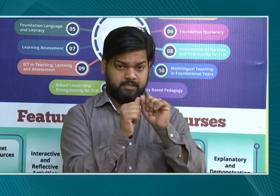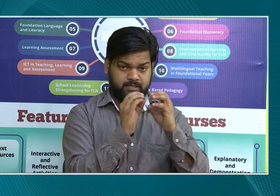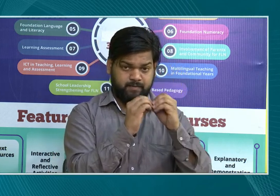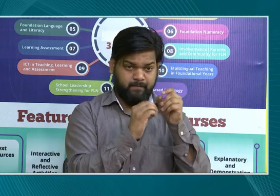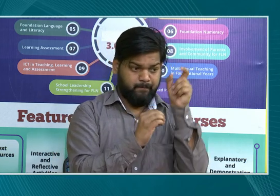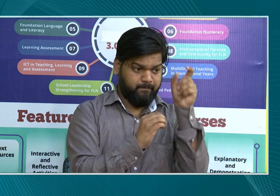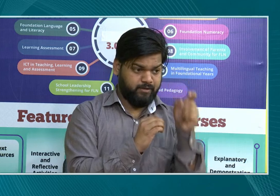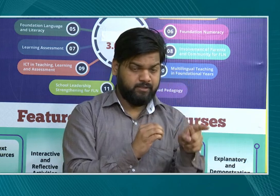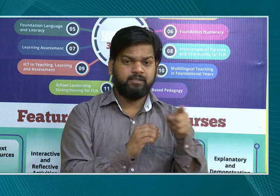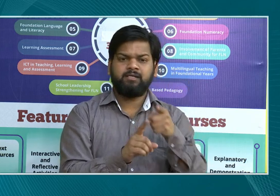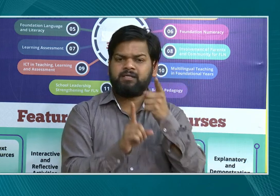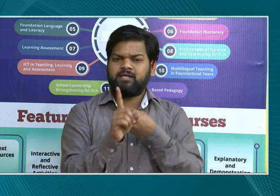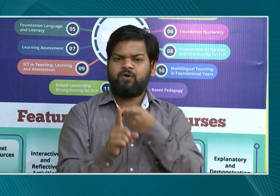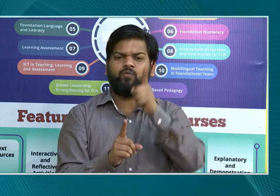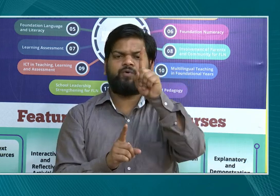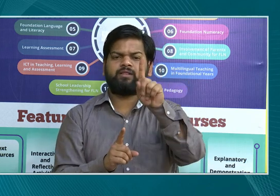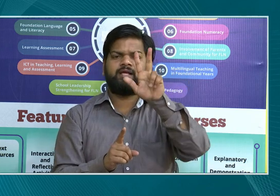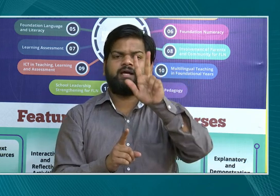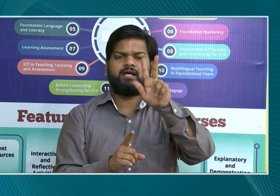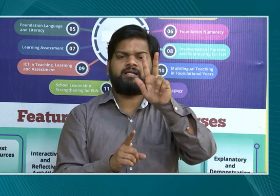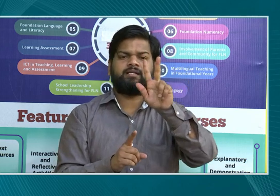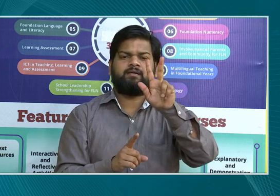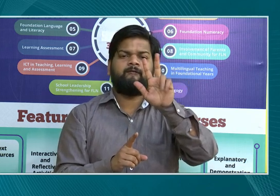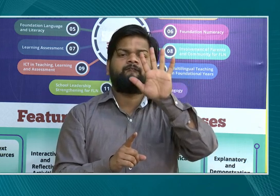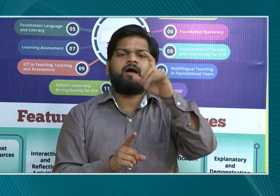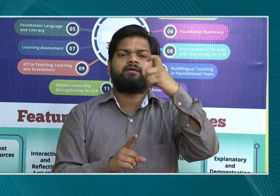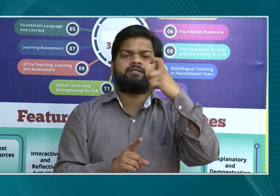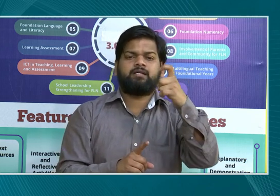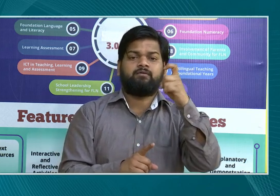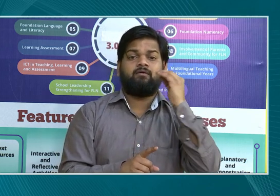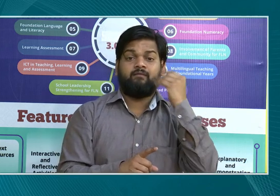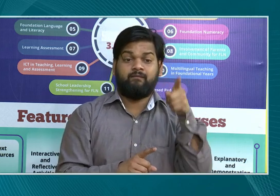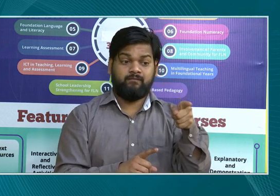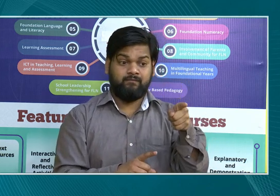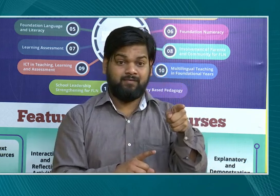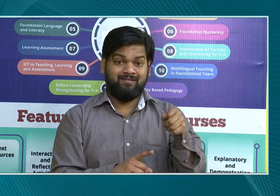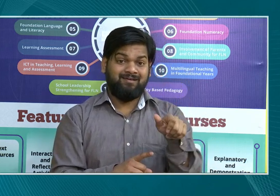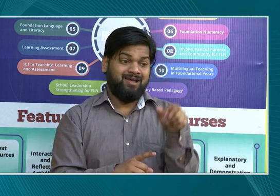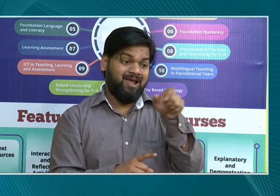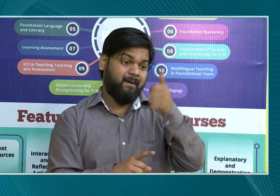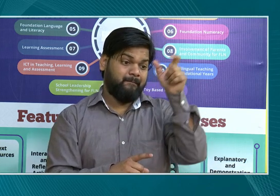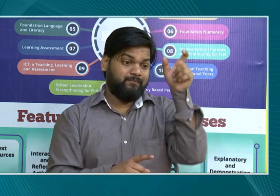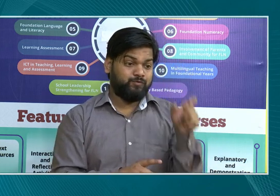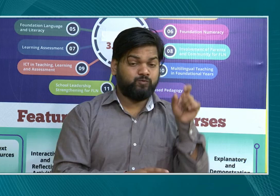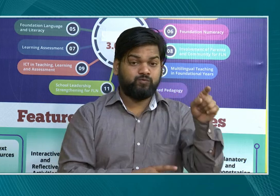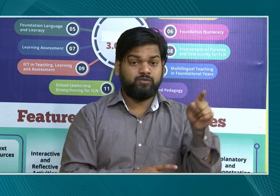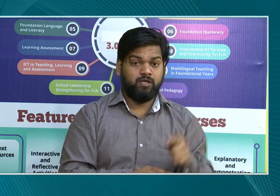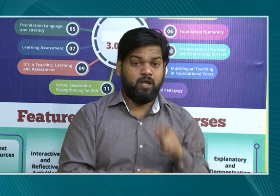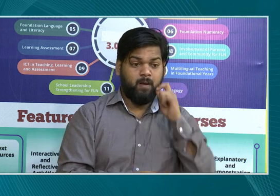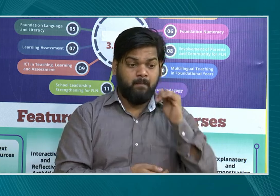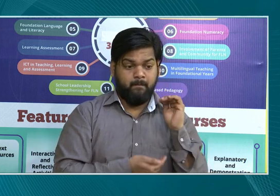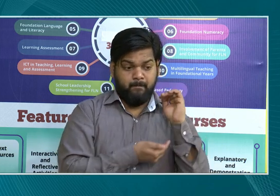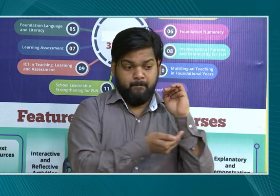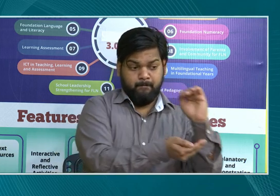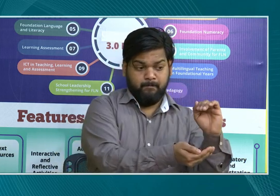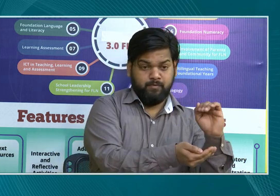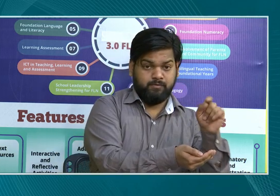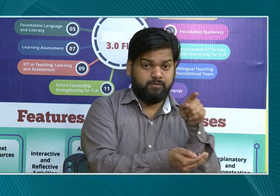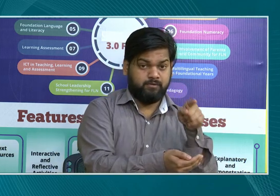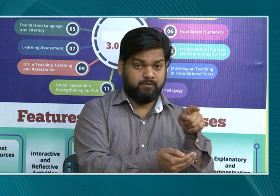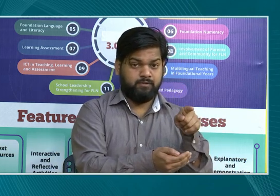1857 की बात है जब जो है दत्तक पुत्र गॉड लेने की प्रथम खत्म कर देते हैं अंग्रेजन ने की जी राजा के संतान